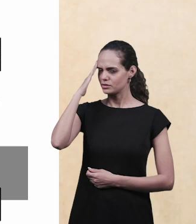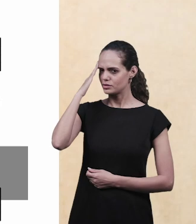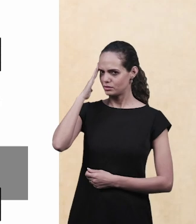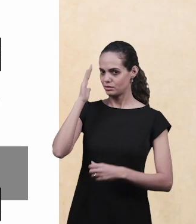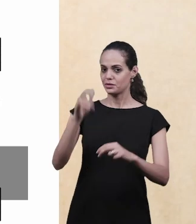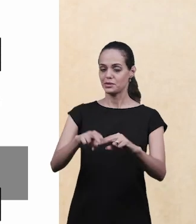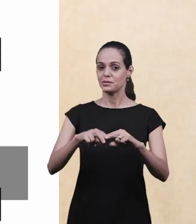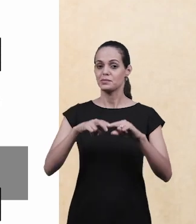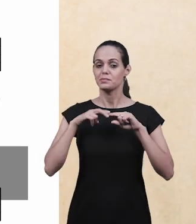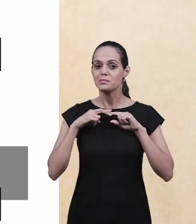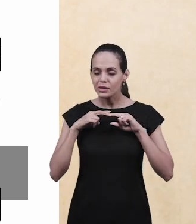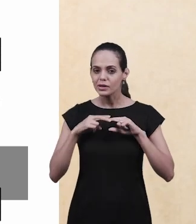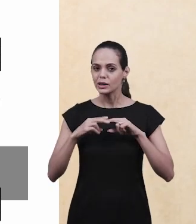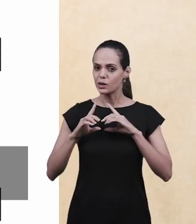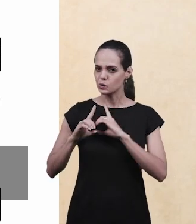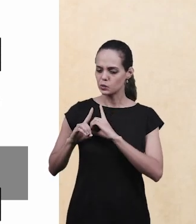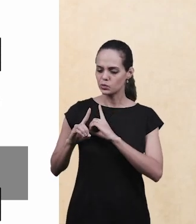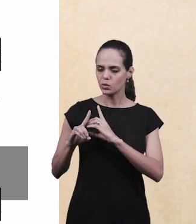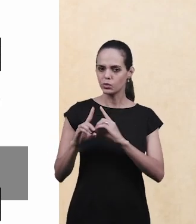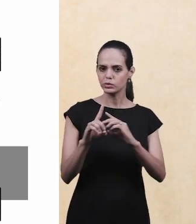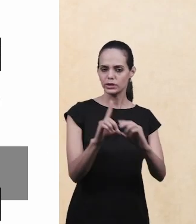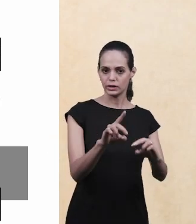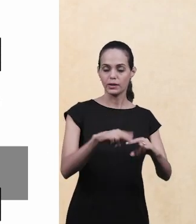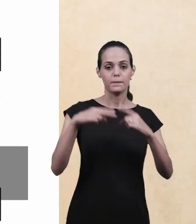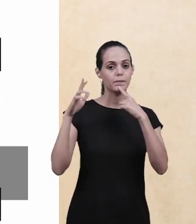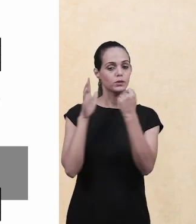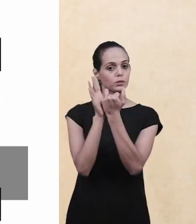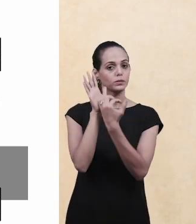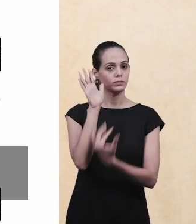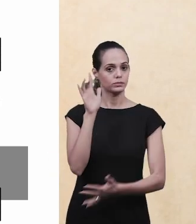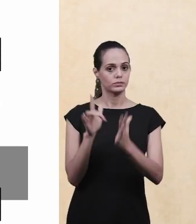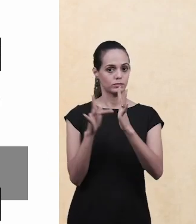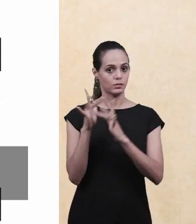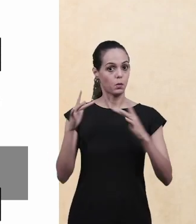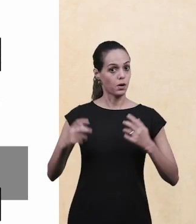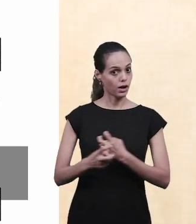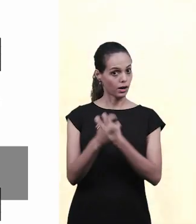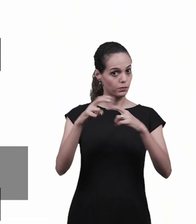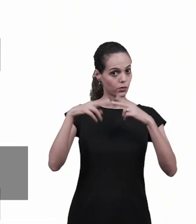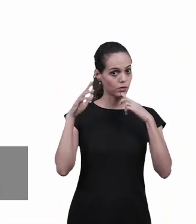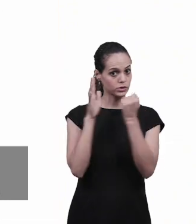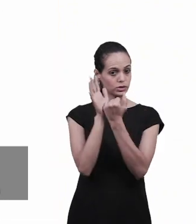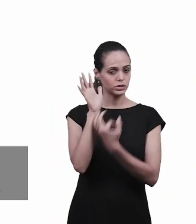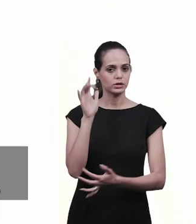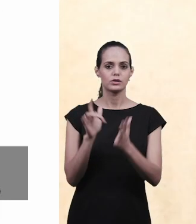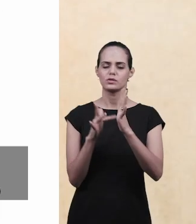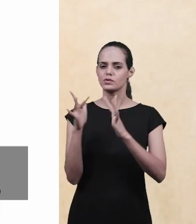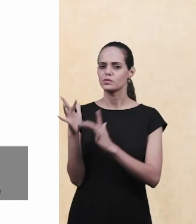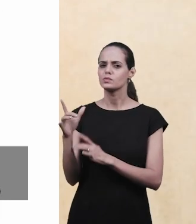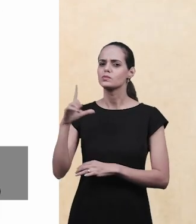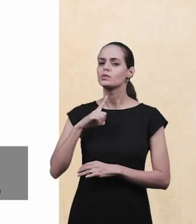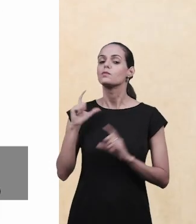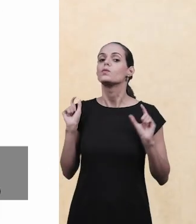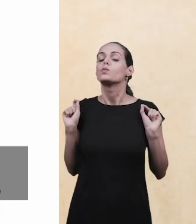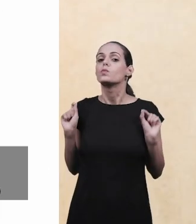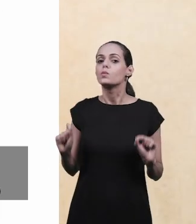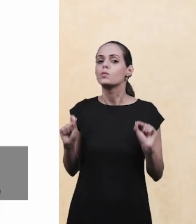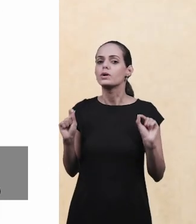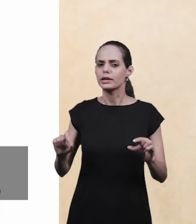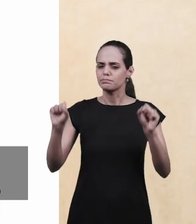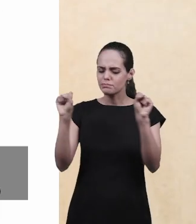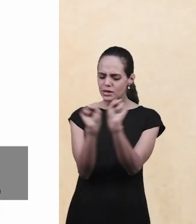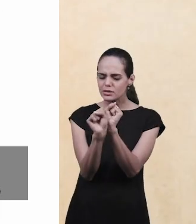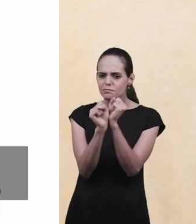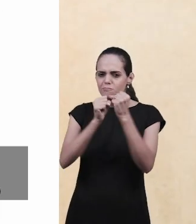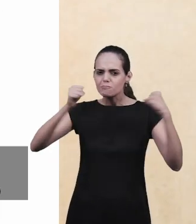doctrine, la prière par le sang de Jésus, une porte a été ouverte afin que beaucoup de délivrances puissent